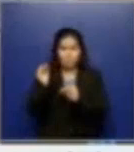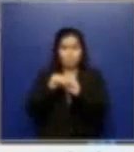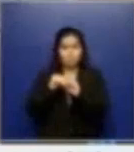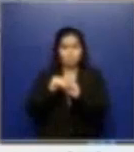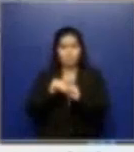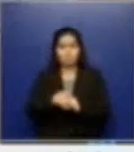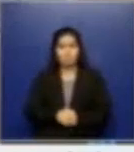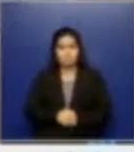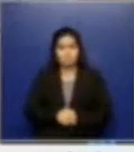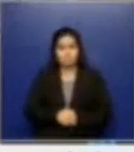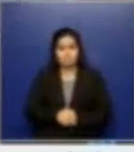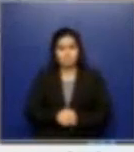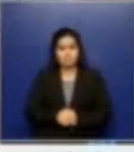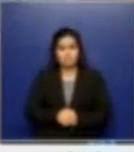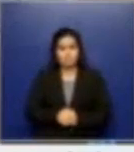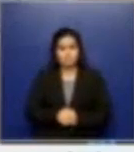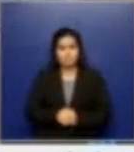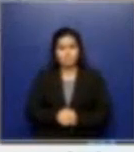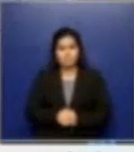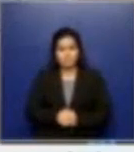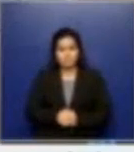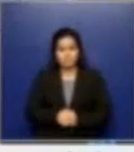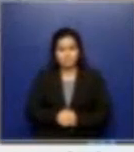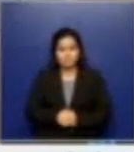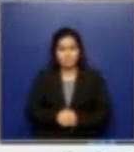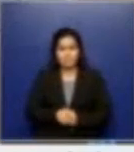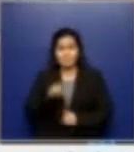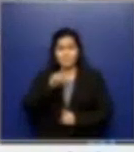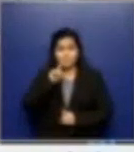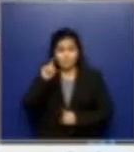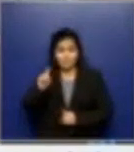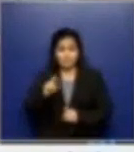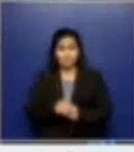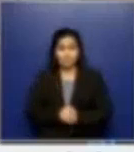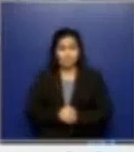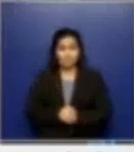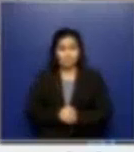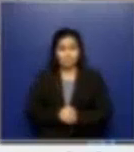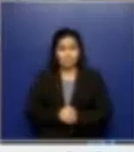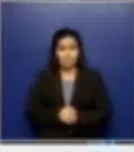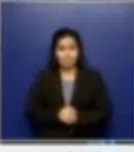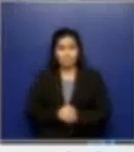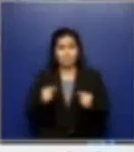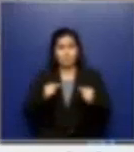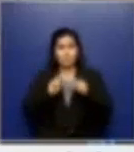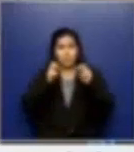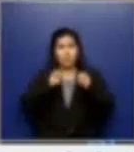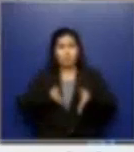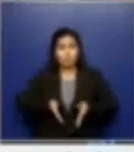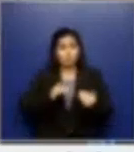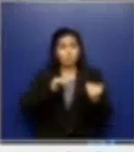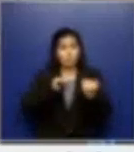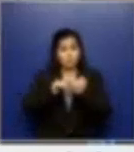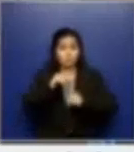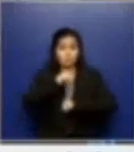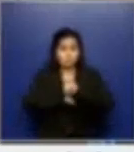าโผล่ในปี64ท่านครับถามว่ากลับมาที่ถนนก่อนนิดหนึ่ง